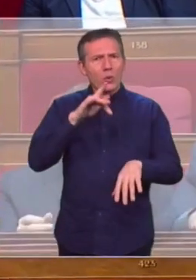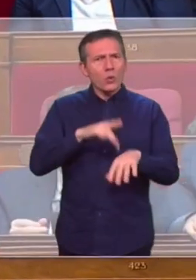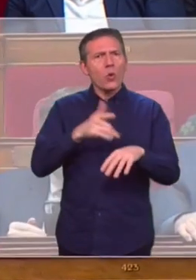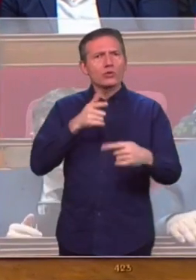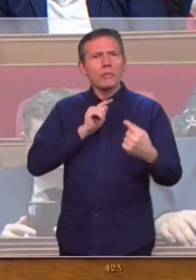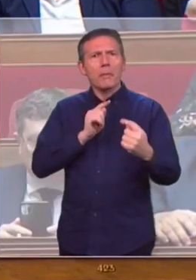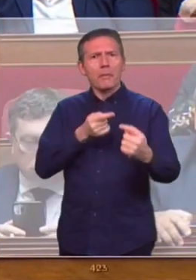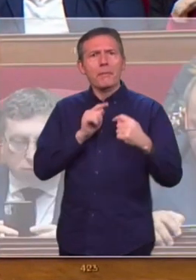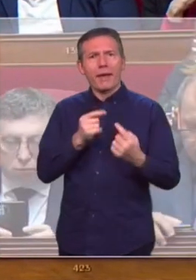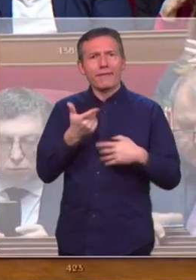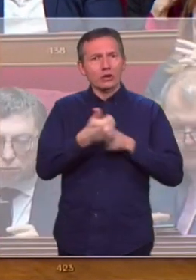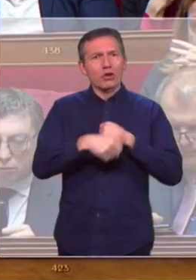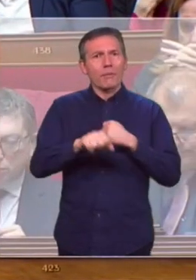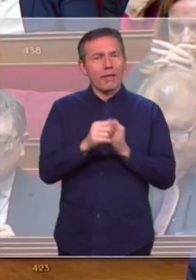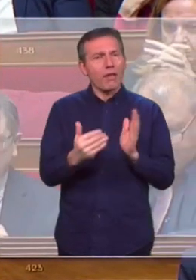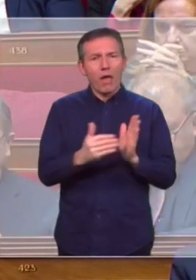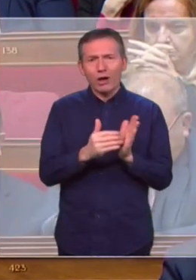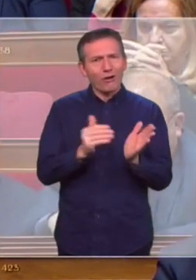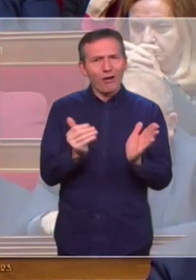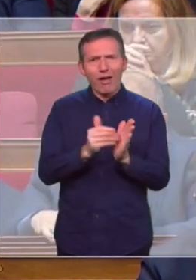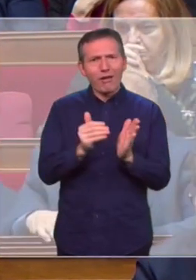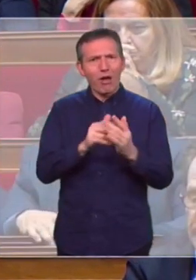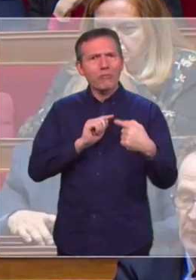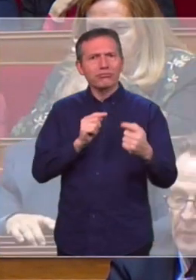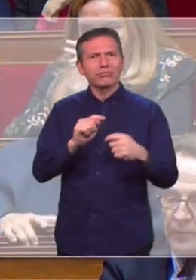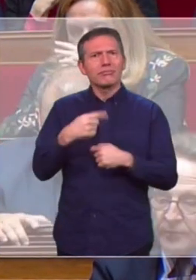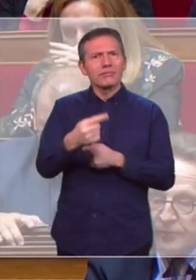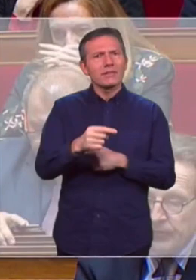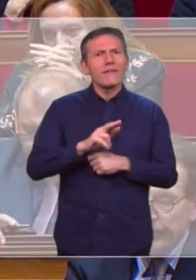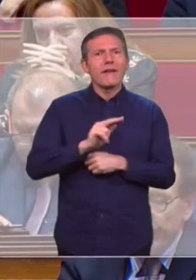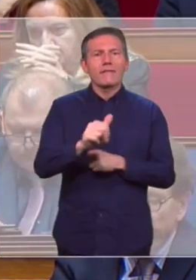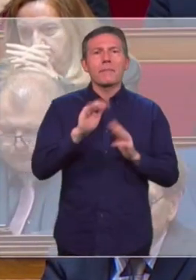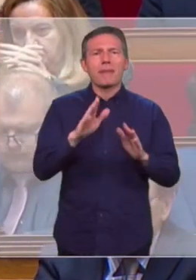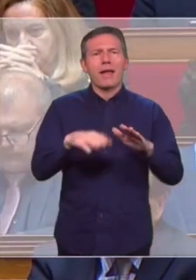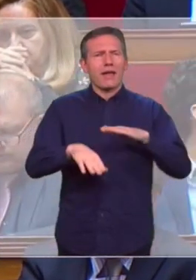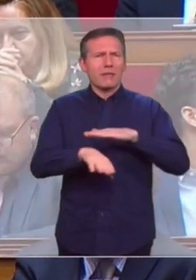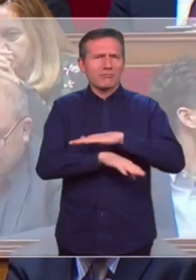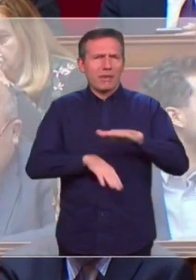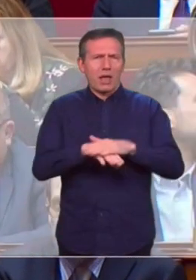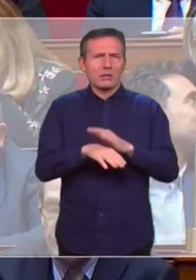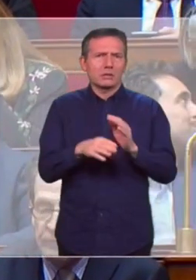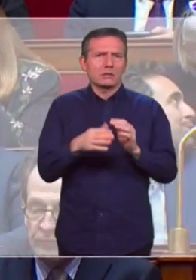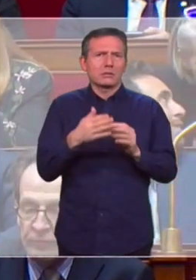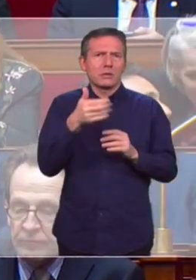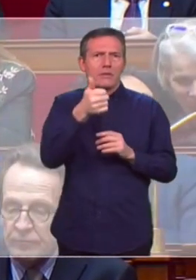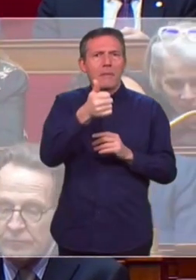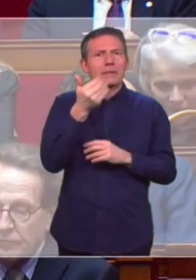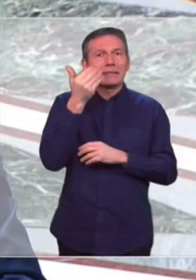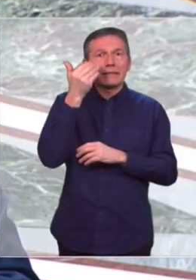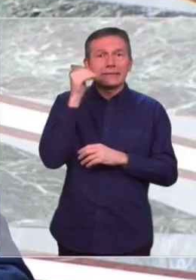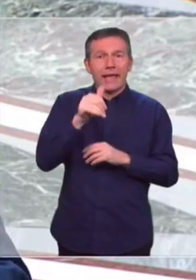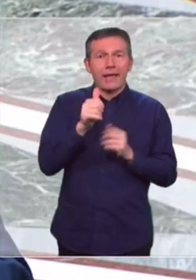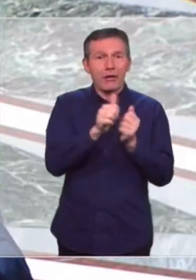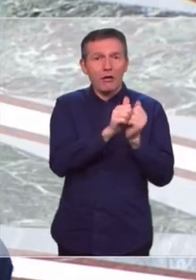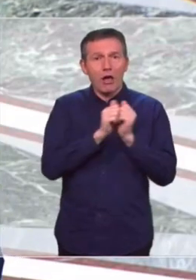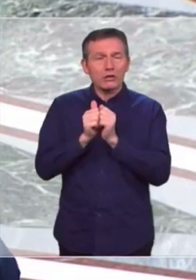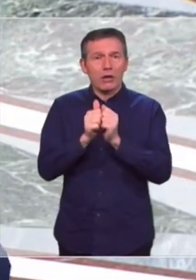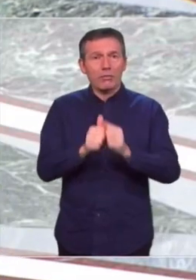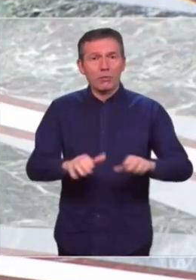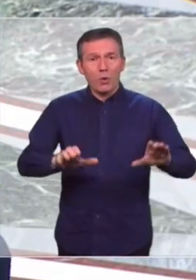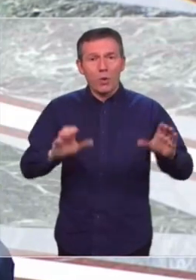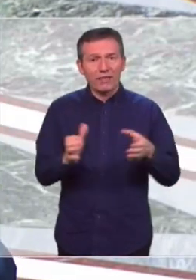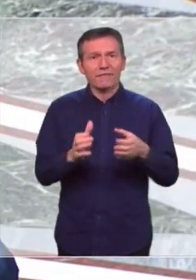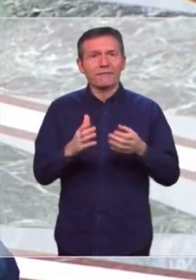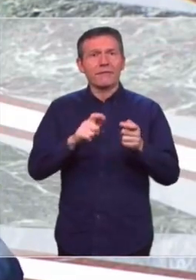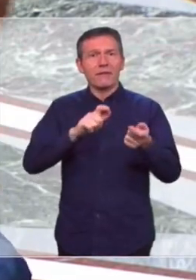commission spéciale cette semaine et qu'on continuera certainement tout à l'heure, mais sur le fond, vous le savez, la réforme que nous portons collectivement, c'est une réforme de justice